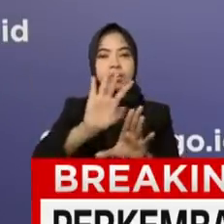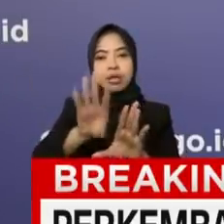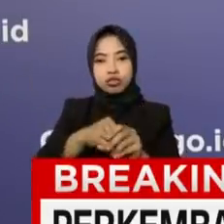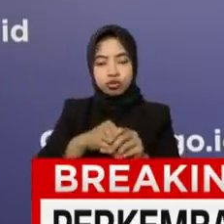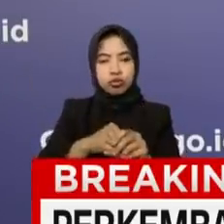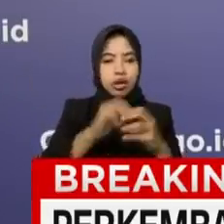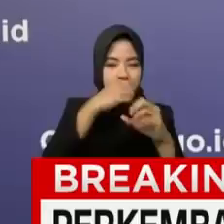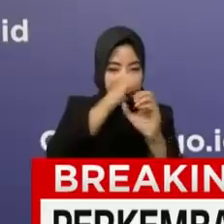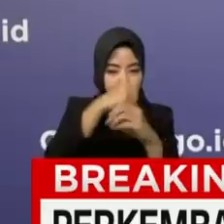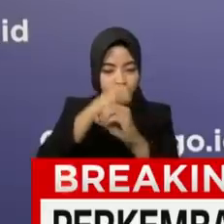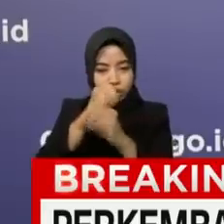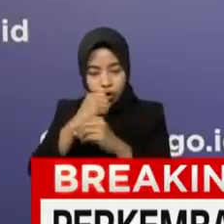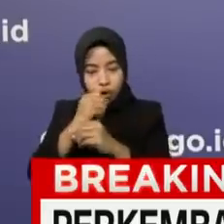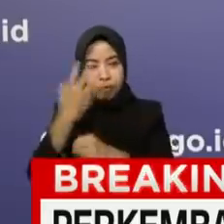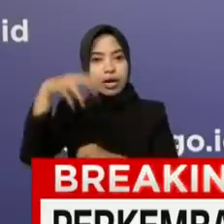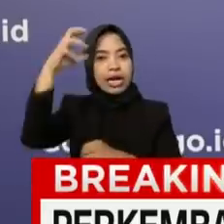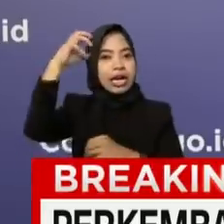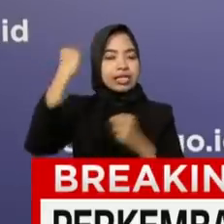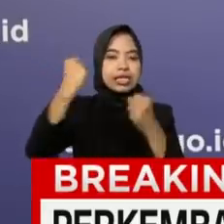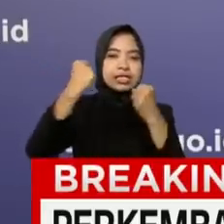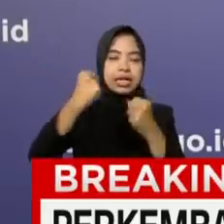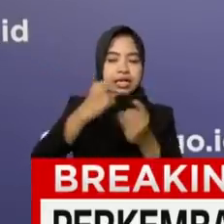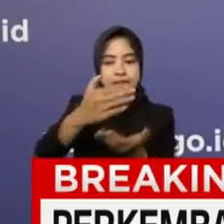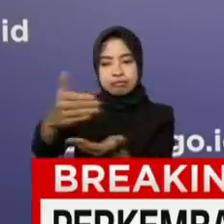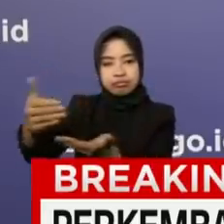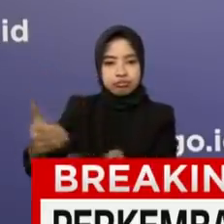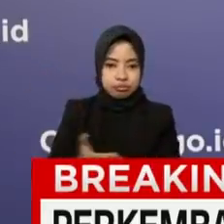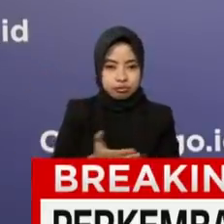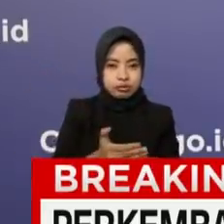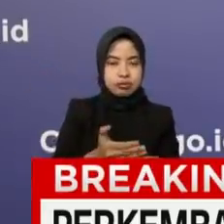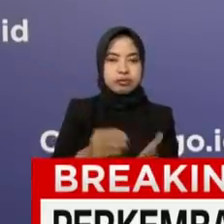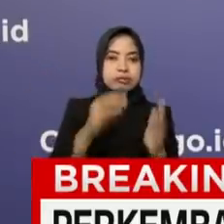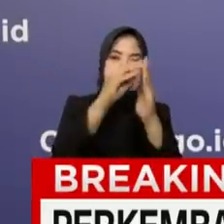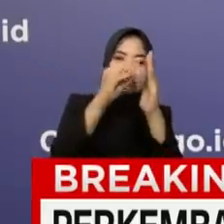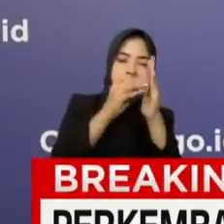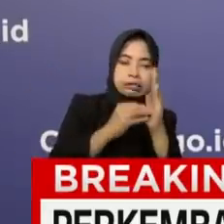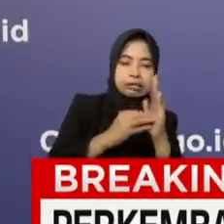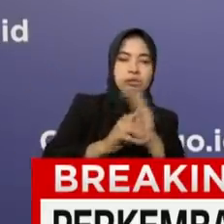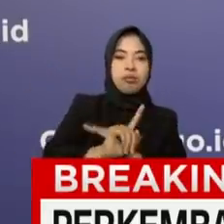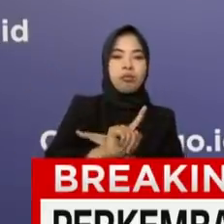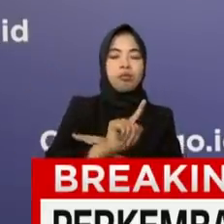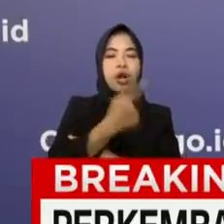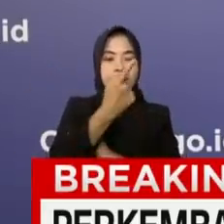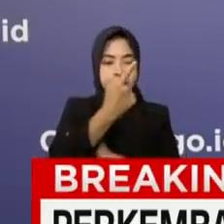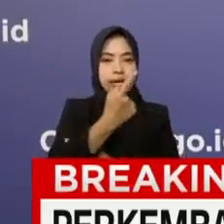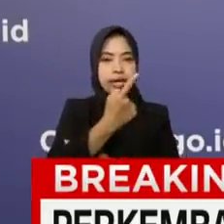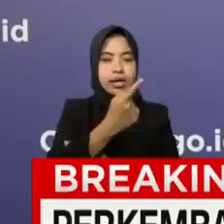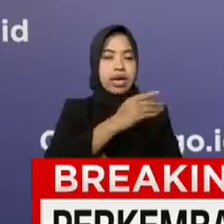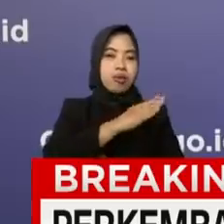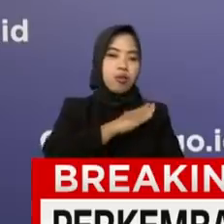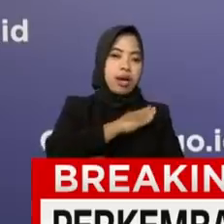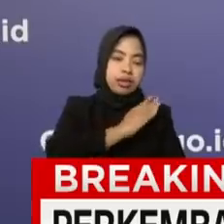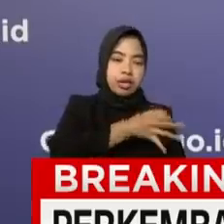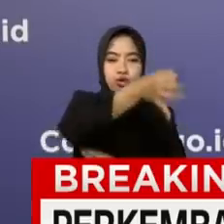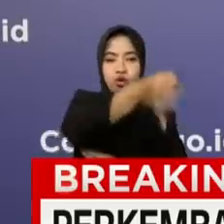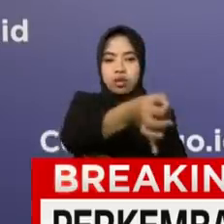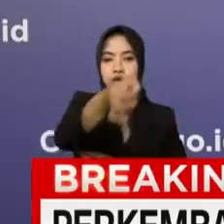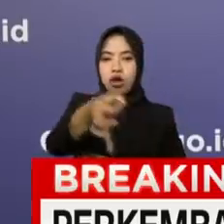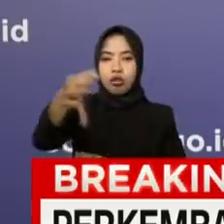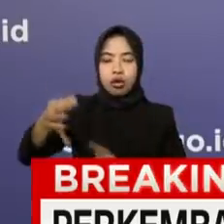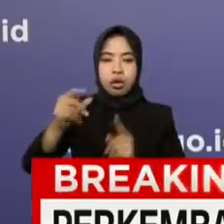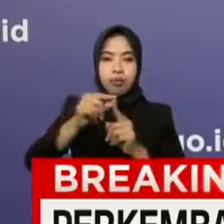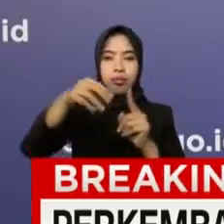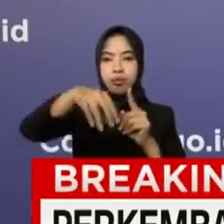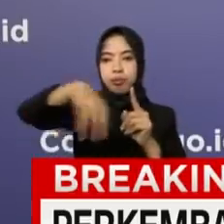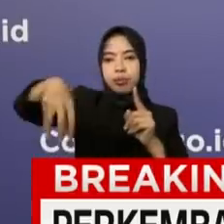termasuk Dinas Kesehatan yang kita Impun Hai berjenjang mulai dari kabupaten kota Provinsi